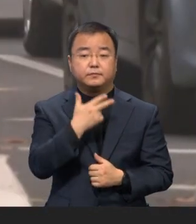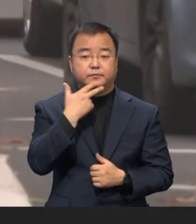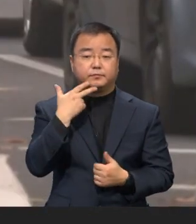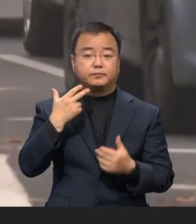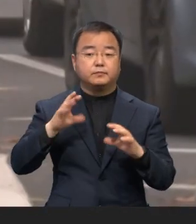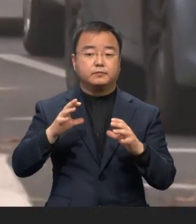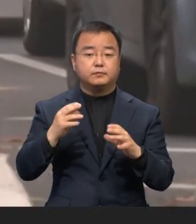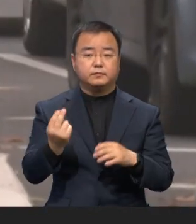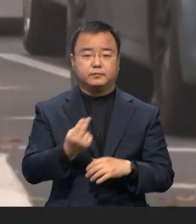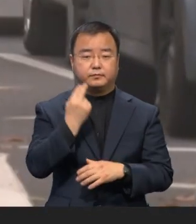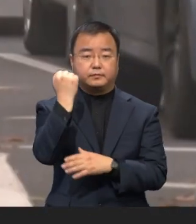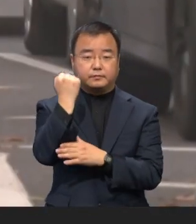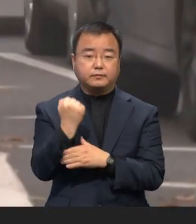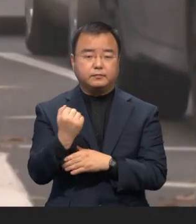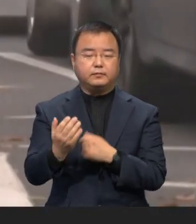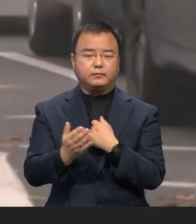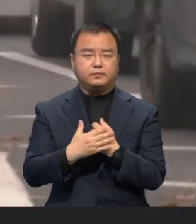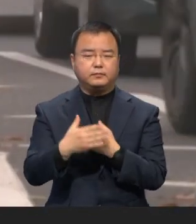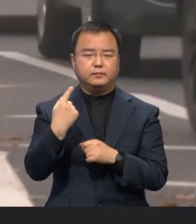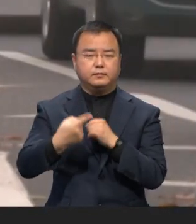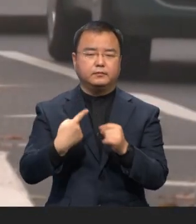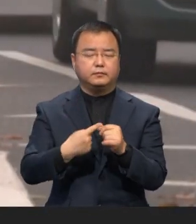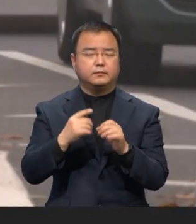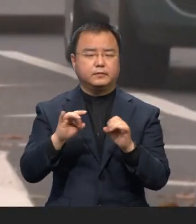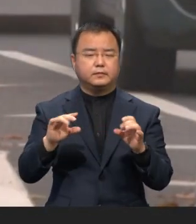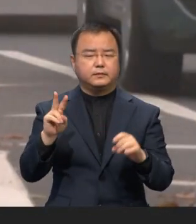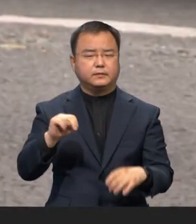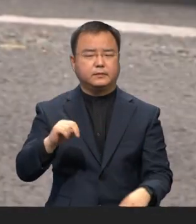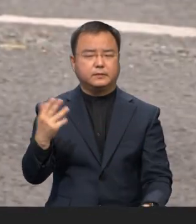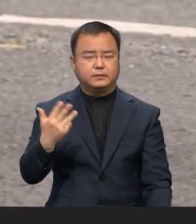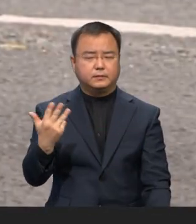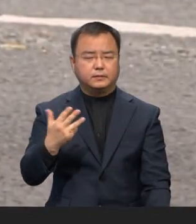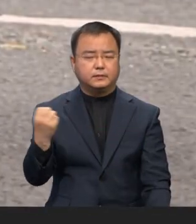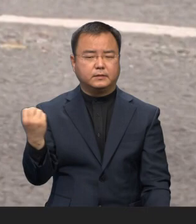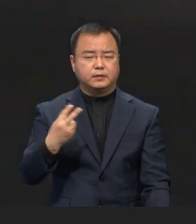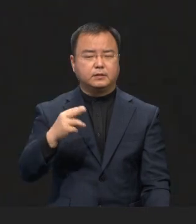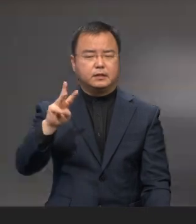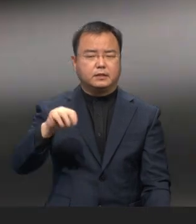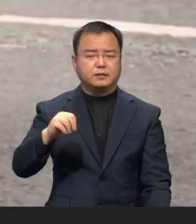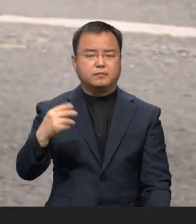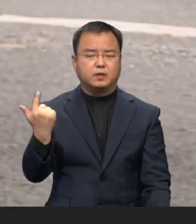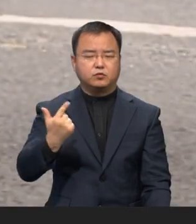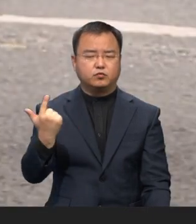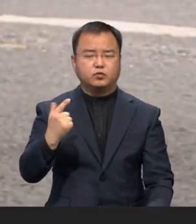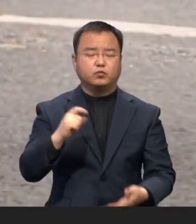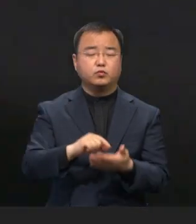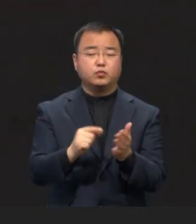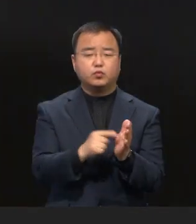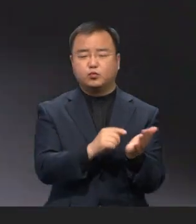영국에서는 대기오염으로 해마다 2만 8천 명에서 3만 6천 명이 숨지는 것으로 추정됩니다.